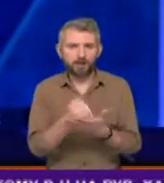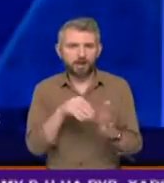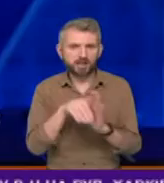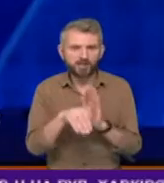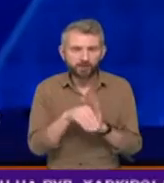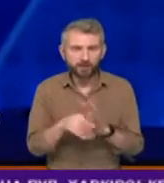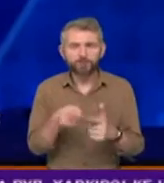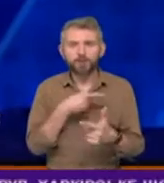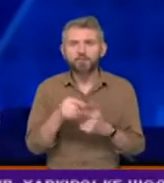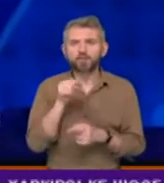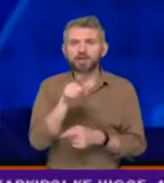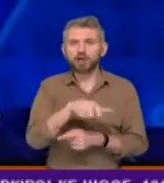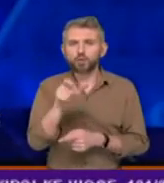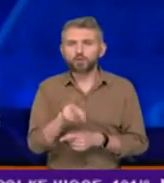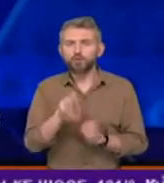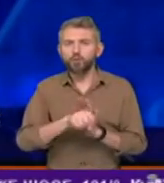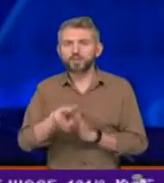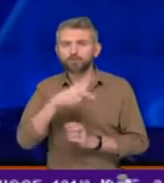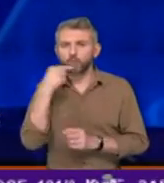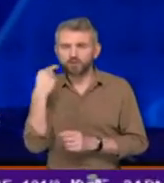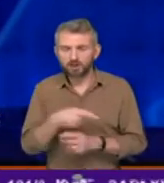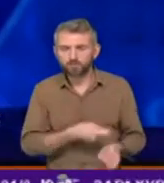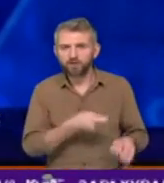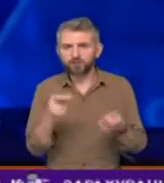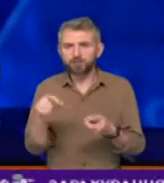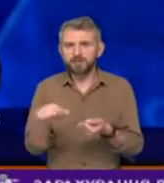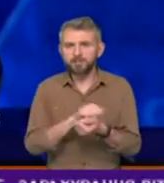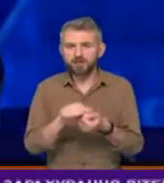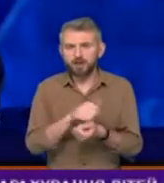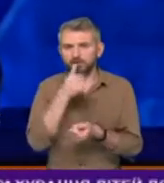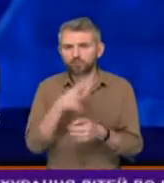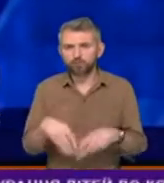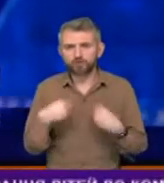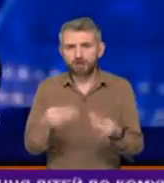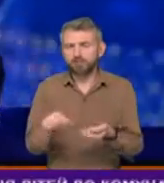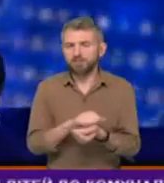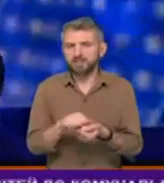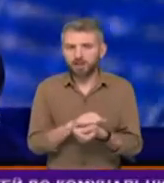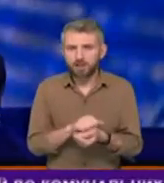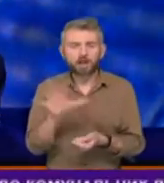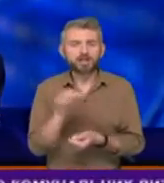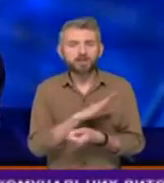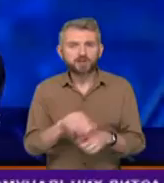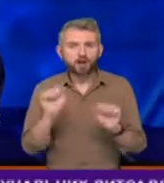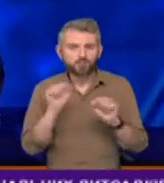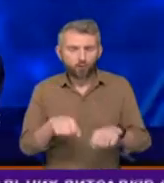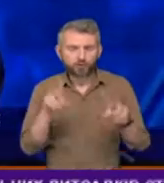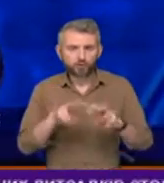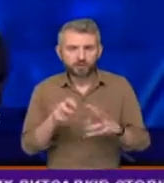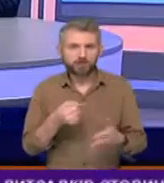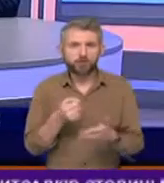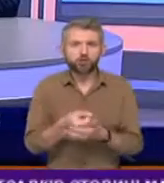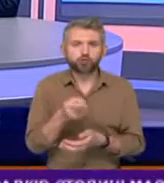або ті люди, які втекли в Росію, вивезли туди матеріали, не зможуть дати ці всі матеріали. Не все можна розслідувати доти,